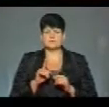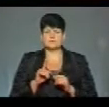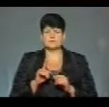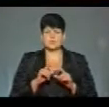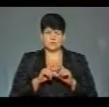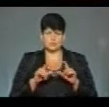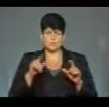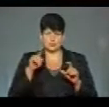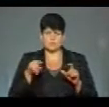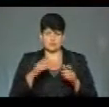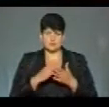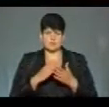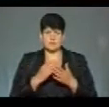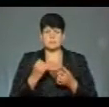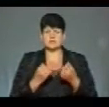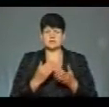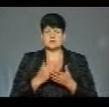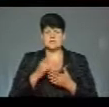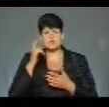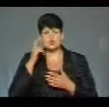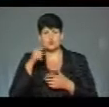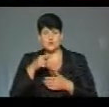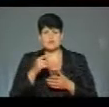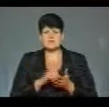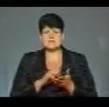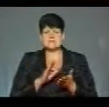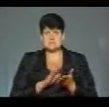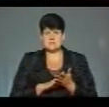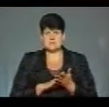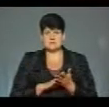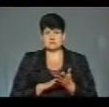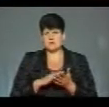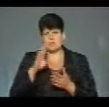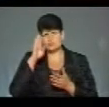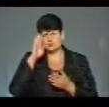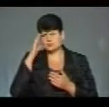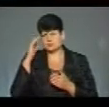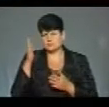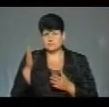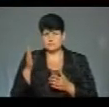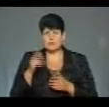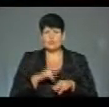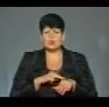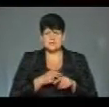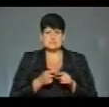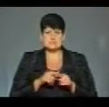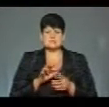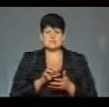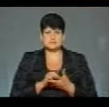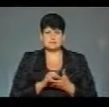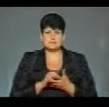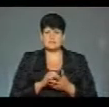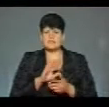номера, машина знаходиться в Чортковій, записана на одного мужчину. Поліція тим займається.